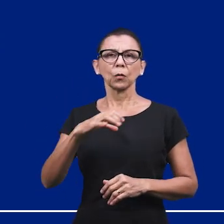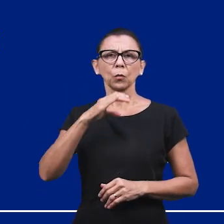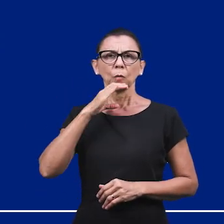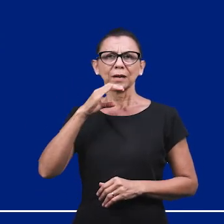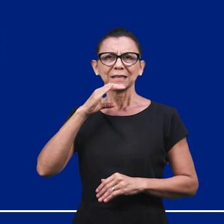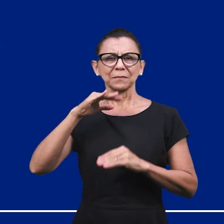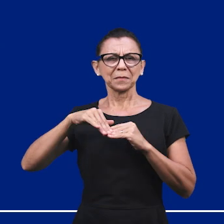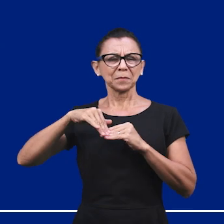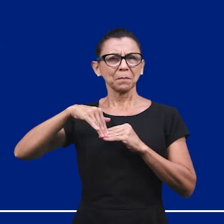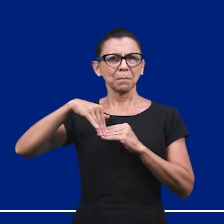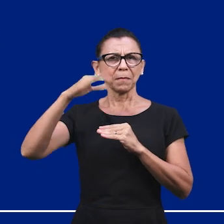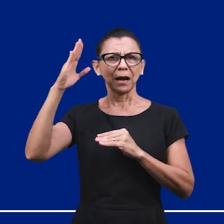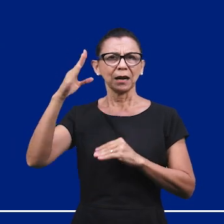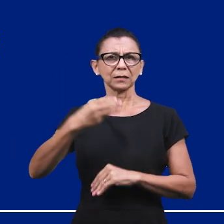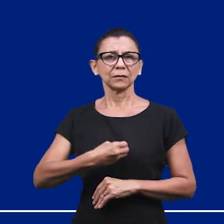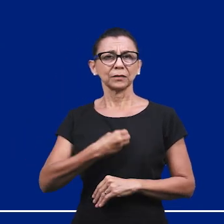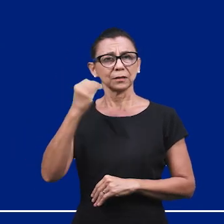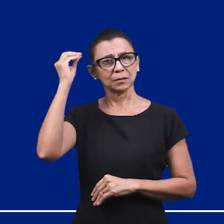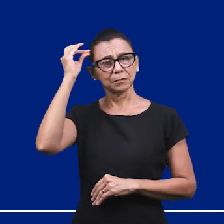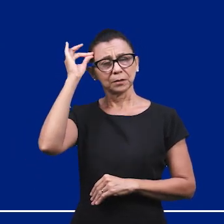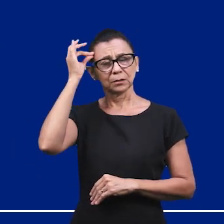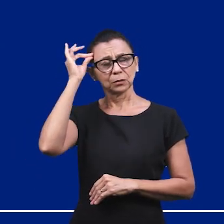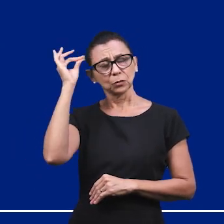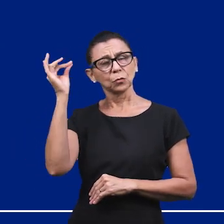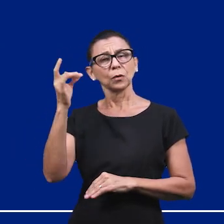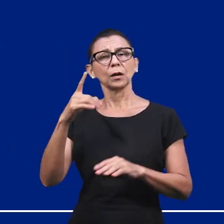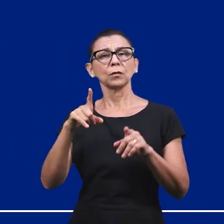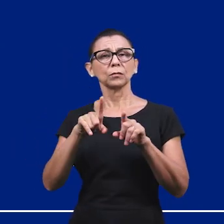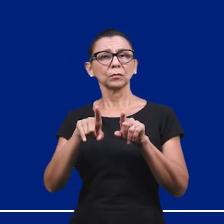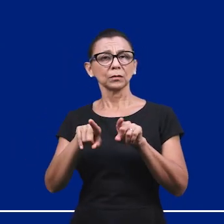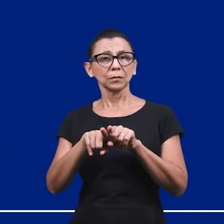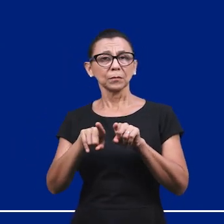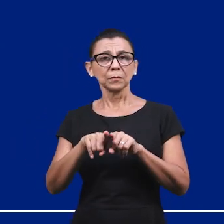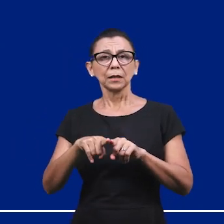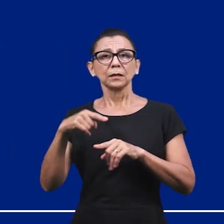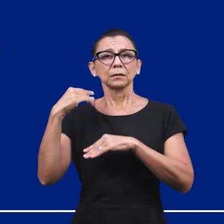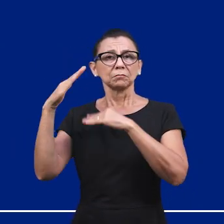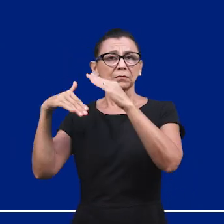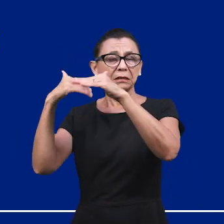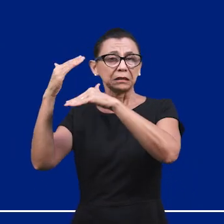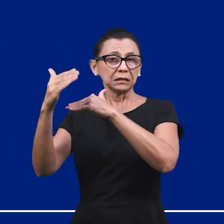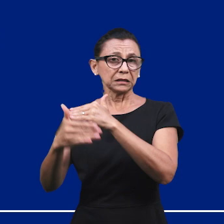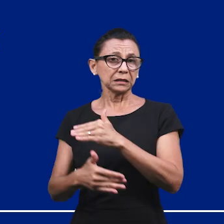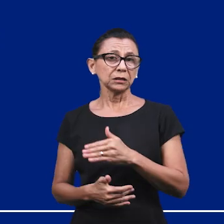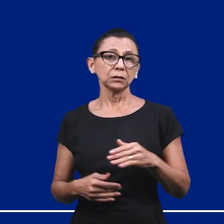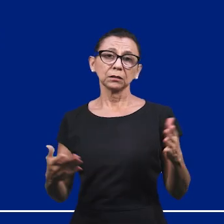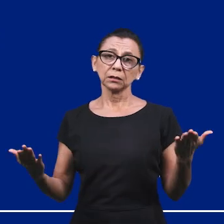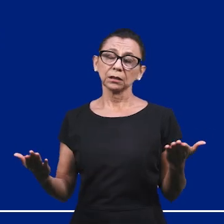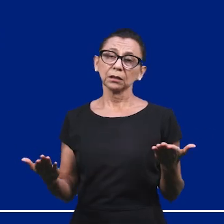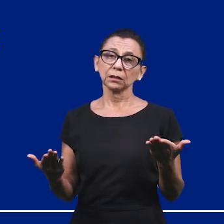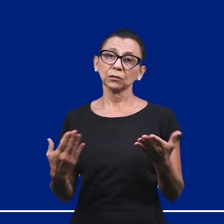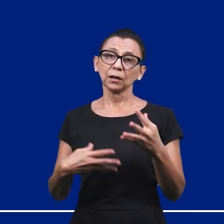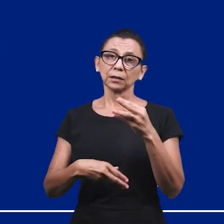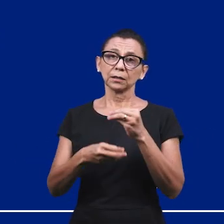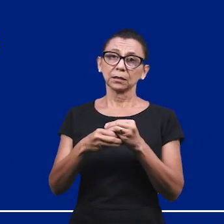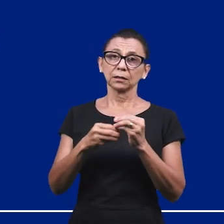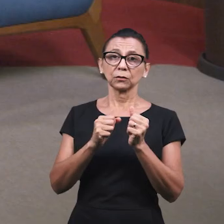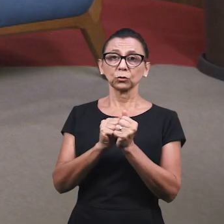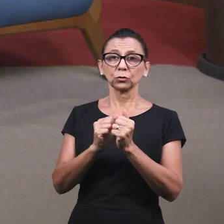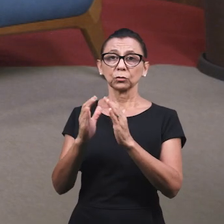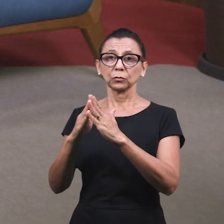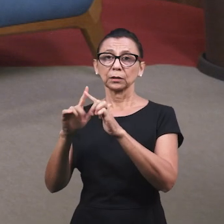importante car il enrichit nos vies spirituelles ensemble avec les messages présentiels dans les